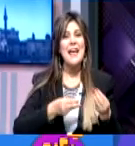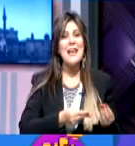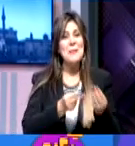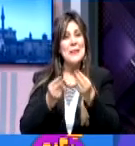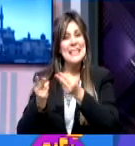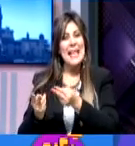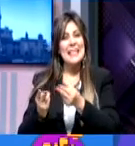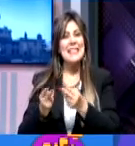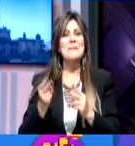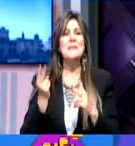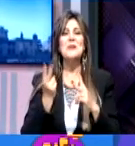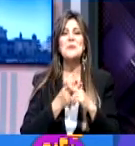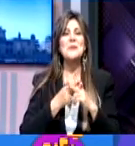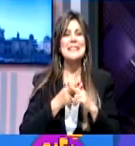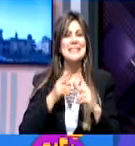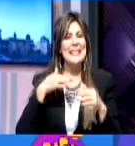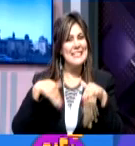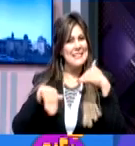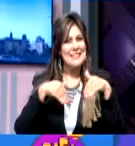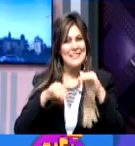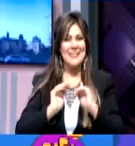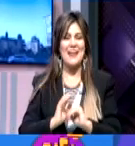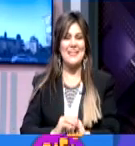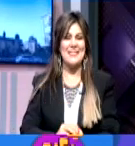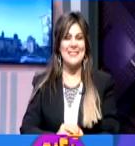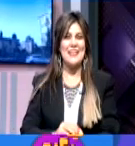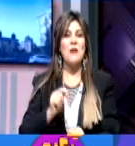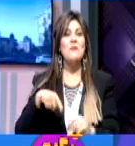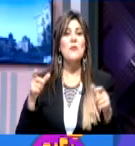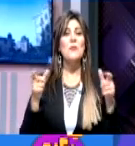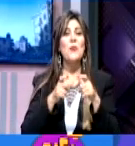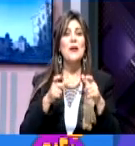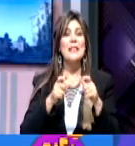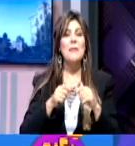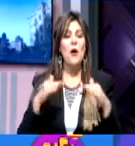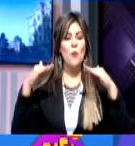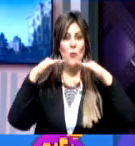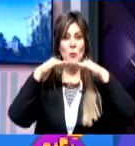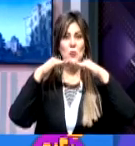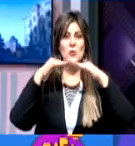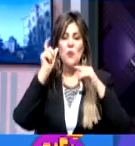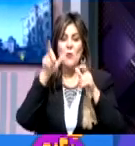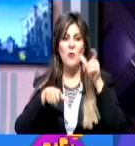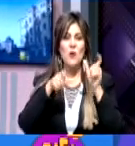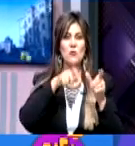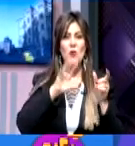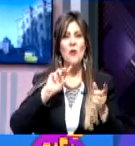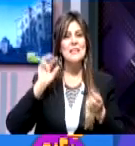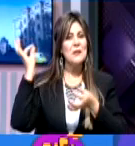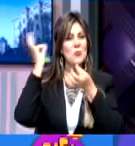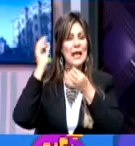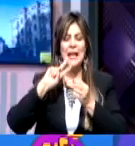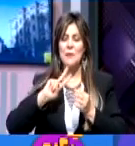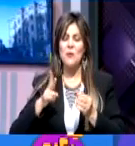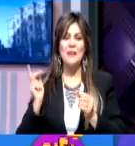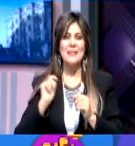العظيمة، مبادرة الرئيس عن دمج ذوي الأعاقة بالمجتمع والمساواة بالآخرين، وهنتكلم عن